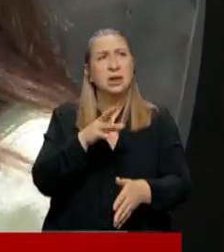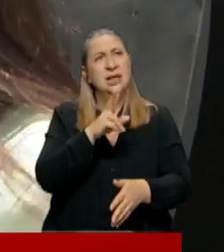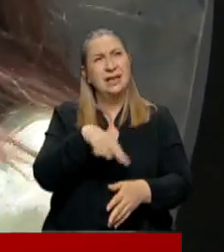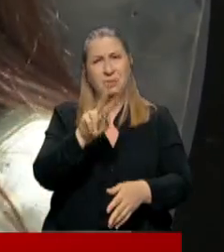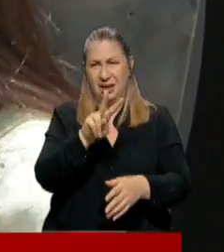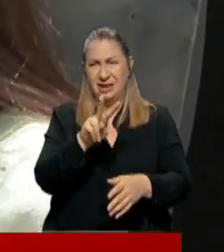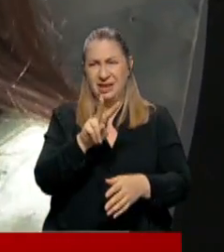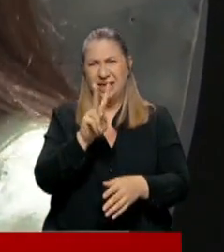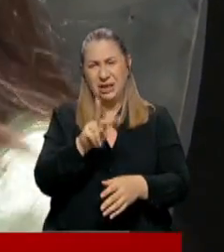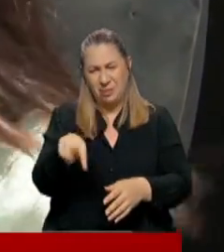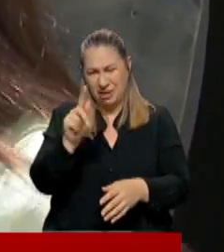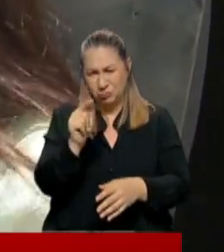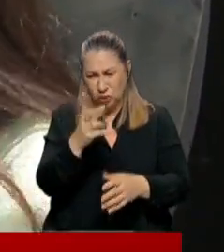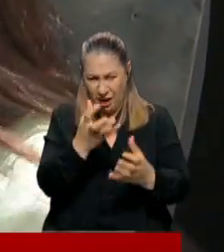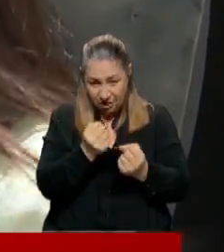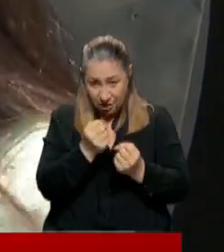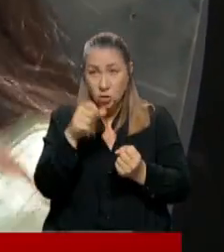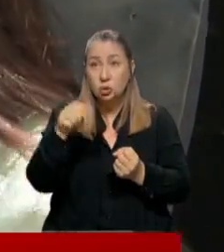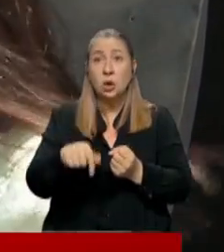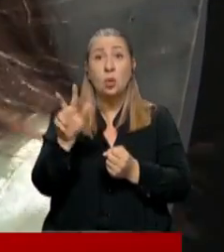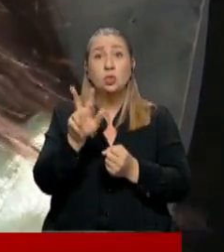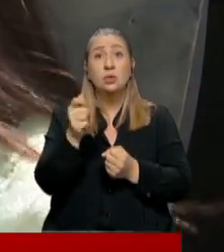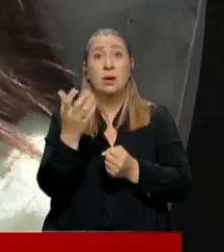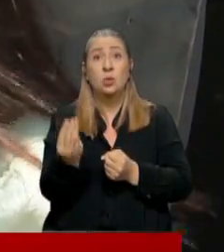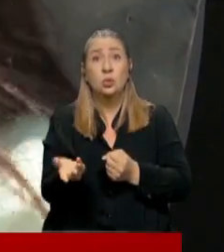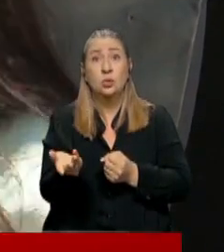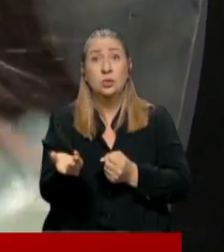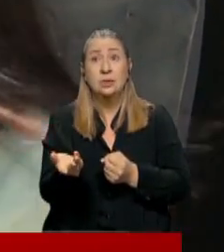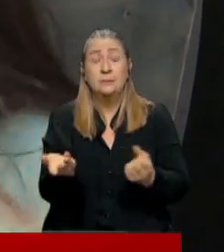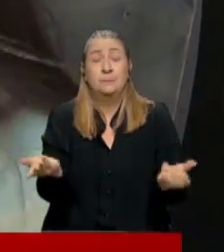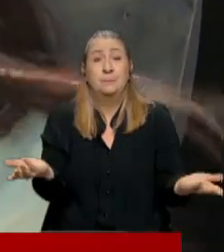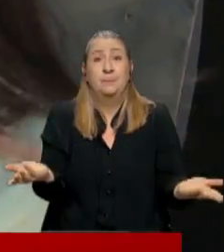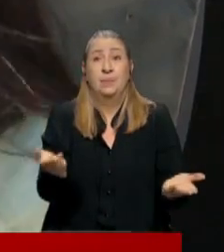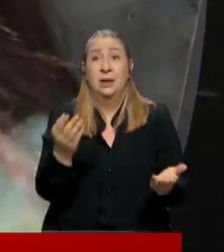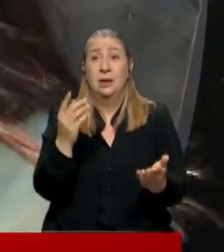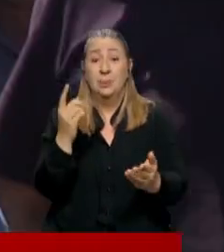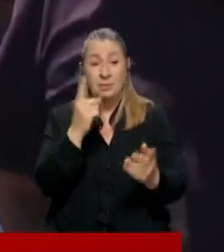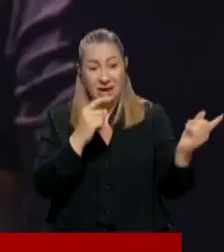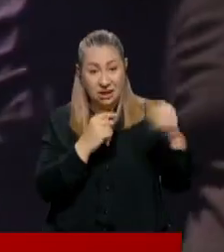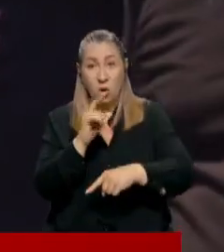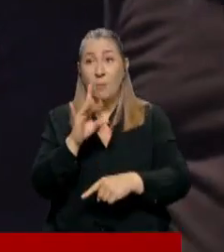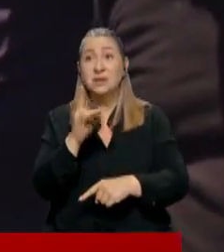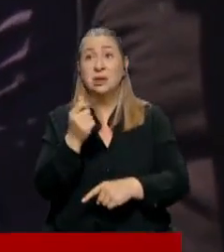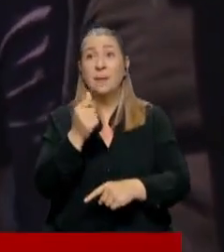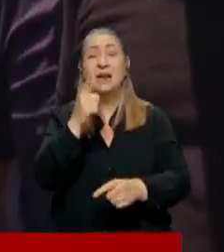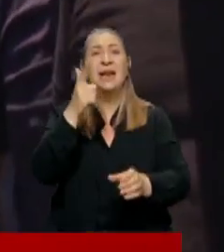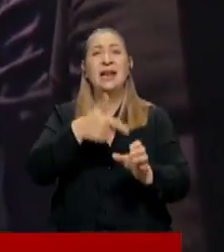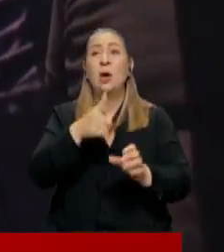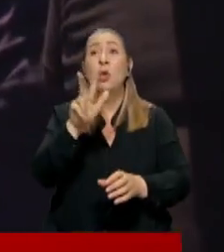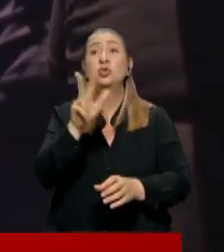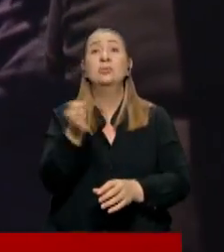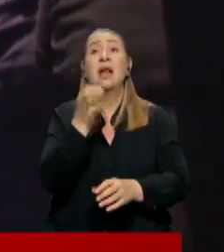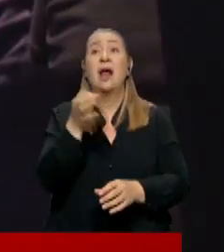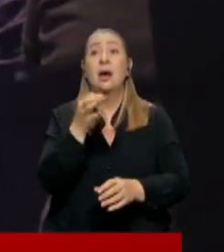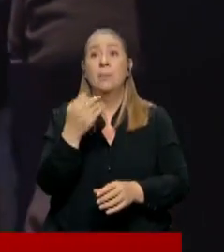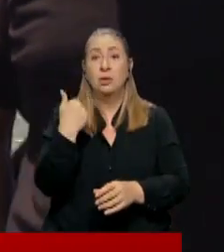27'ydi. 27,5 aldık. Şu an mazot 30'lar oldu. Yani bir gelişimiz 15 lira. 1000 litrelik depomuz şu anda 30 milyara